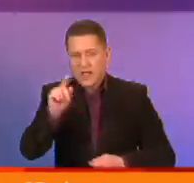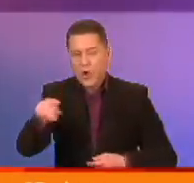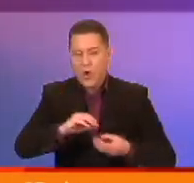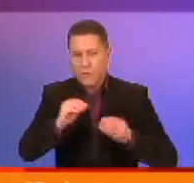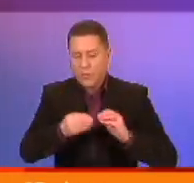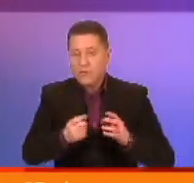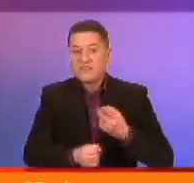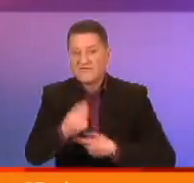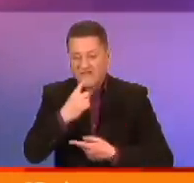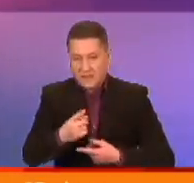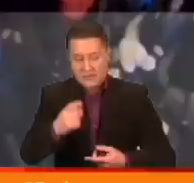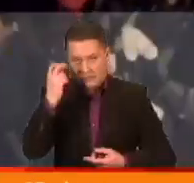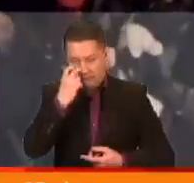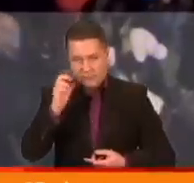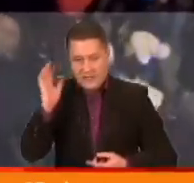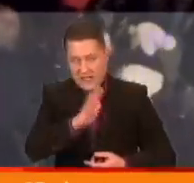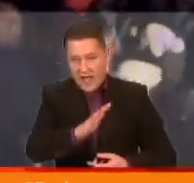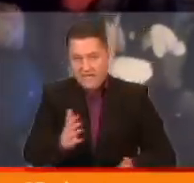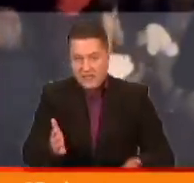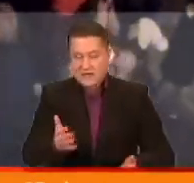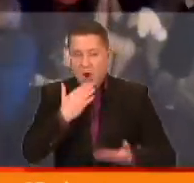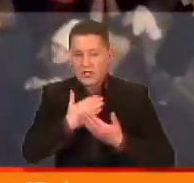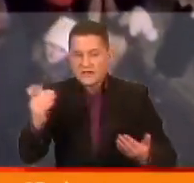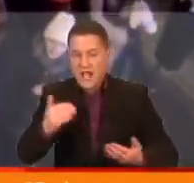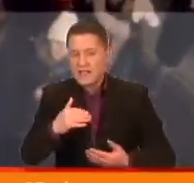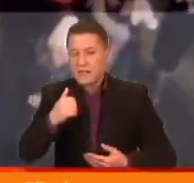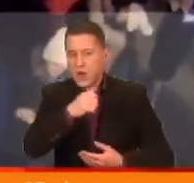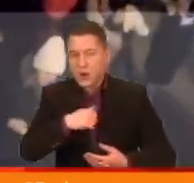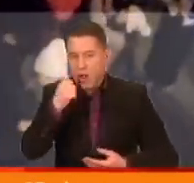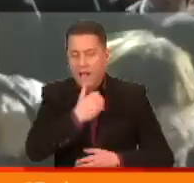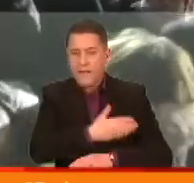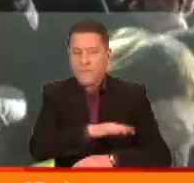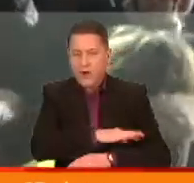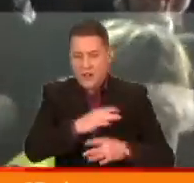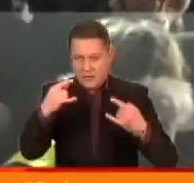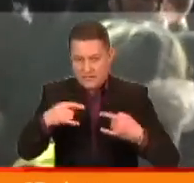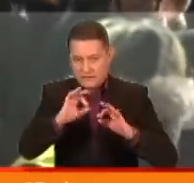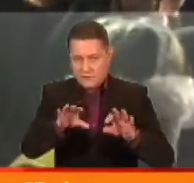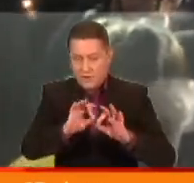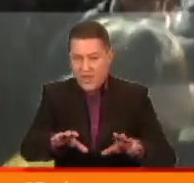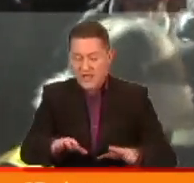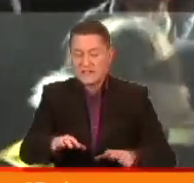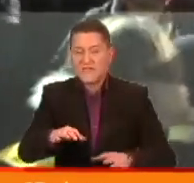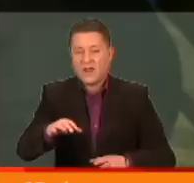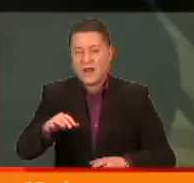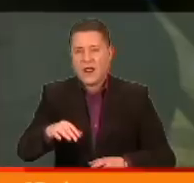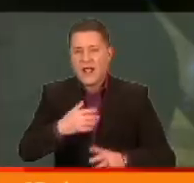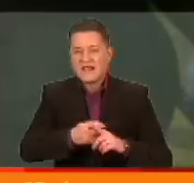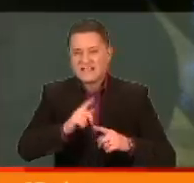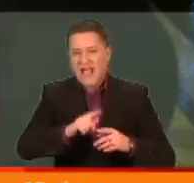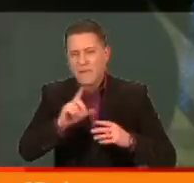виникла ненависть? Останніми роками на польському телебаченні полякам пояснювали, країна оточена ворогами. Це